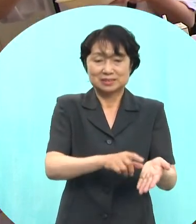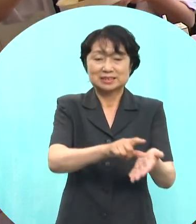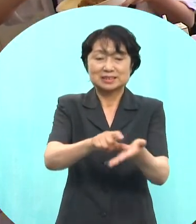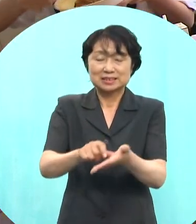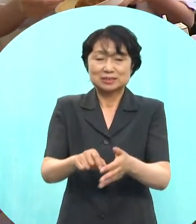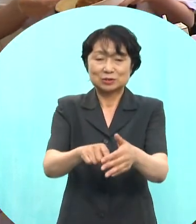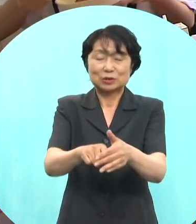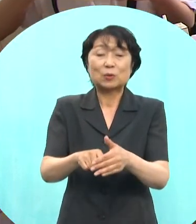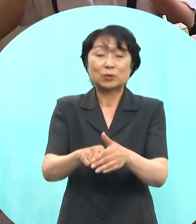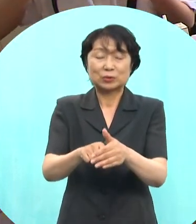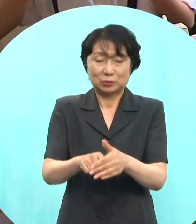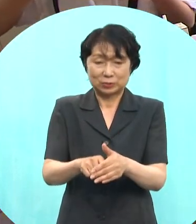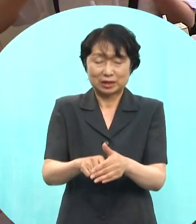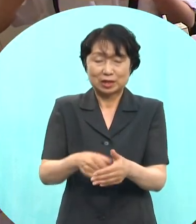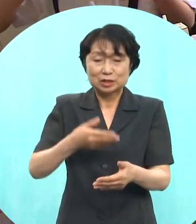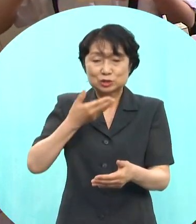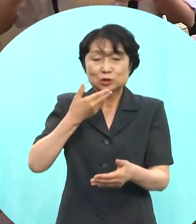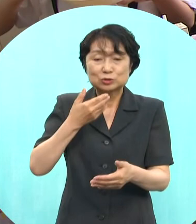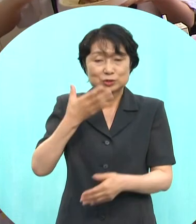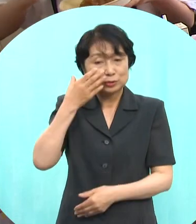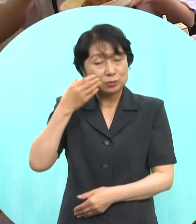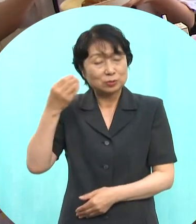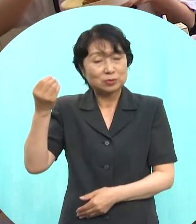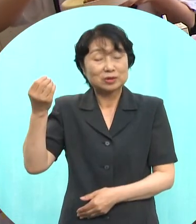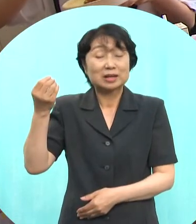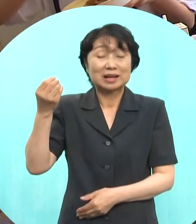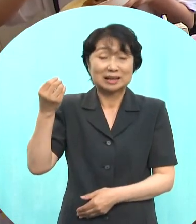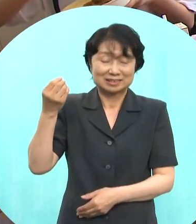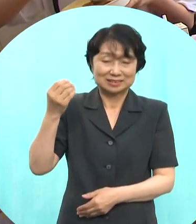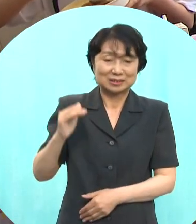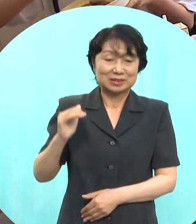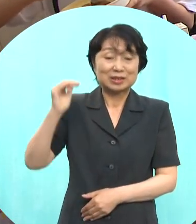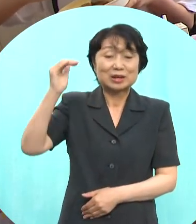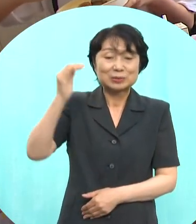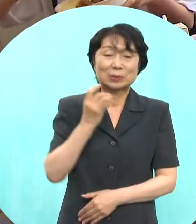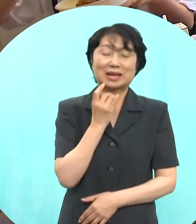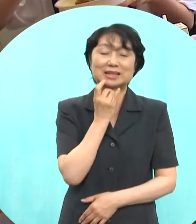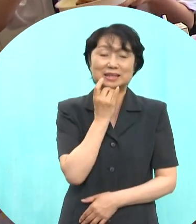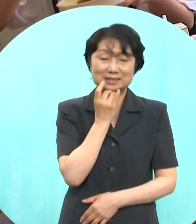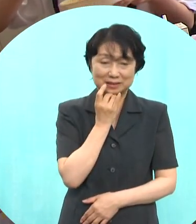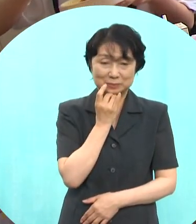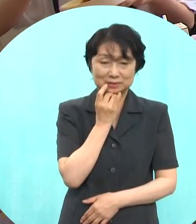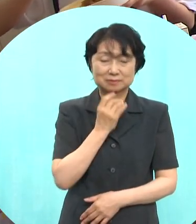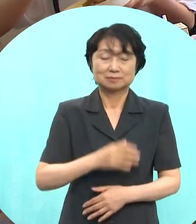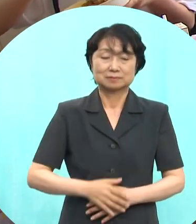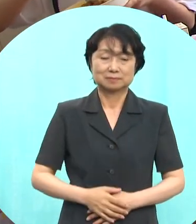の農業や食への関心が高まることが期待されます。